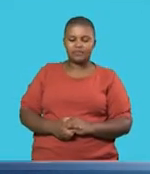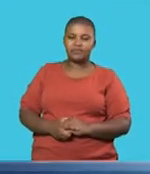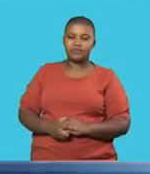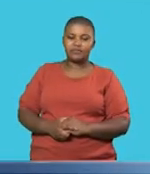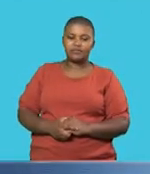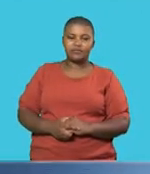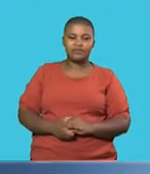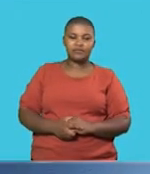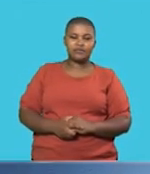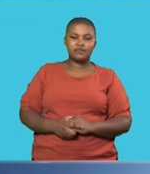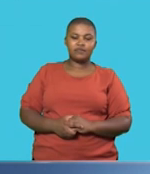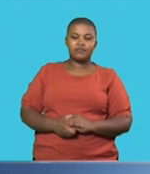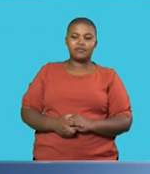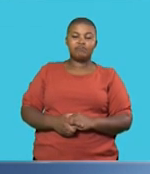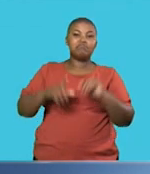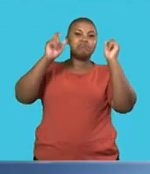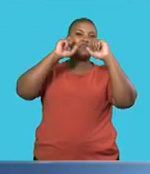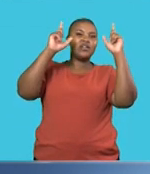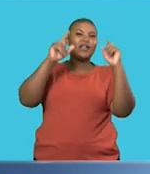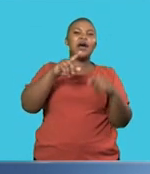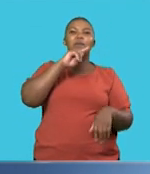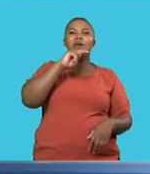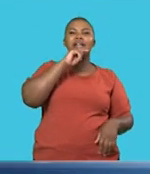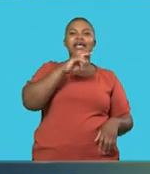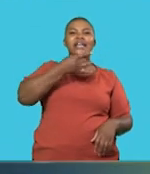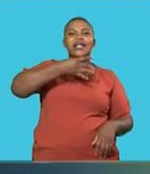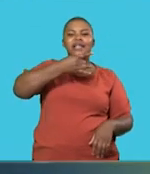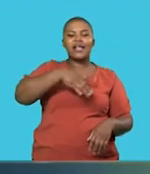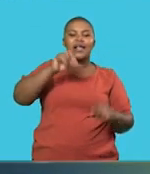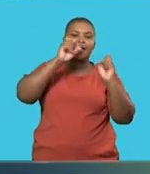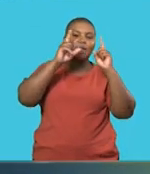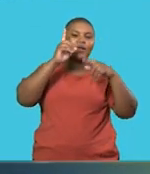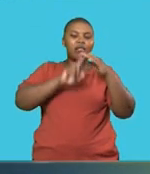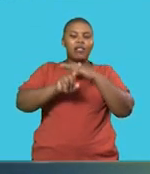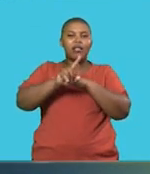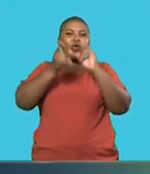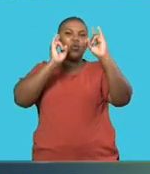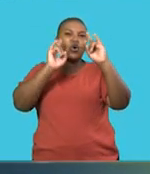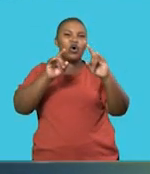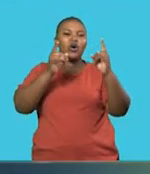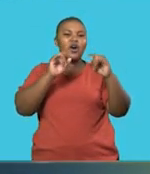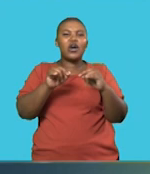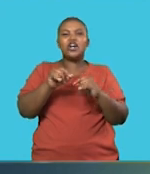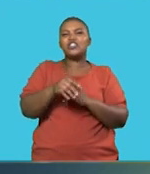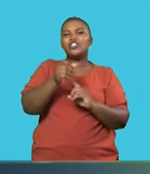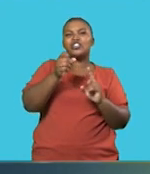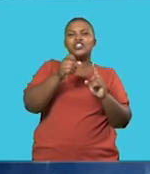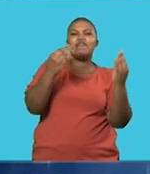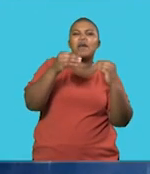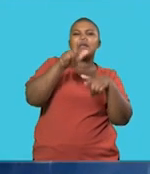every morning, Saturday morning, besibhekela ikidi show. And then big nama live shows na corner abo Brenda Fasi